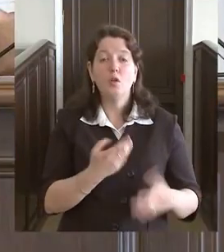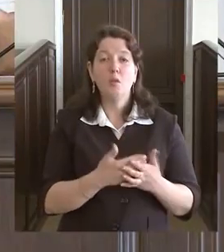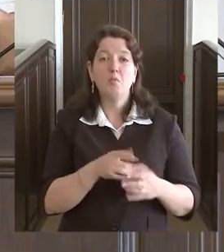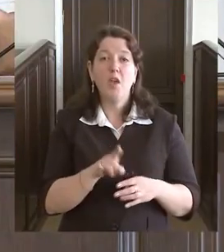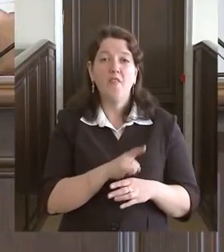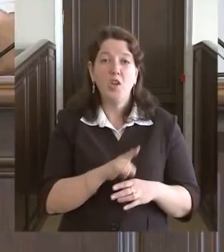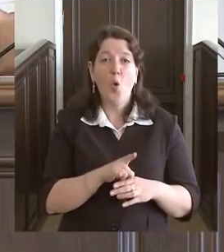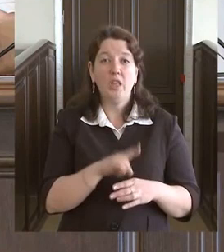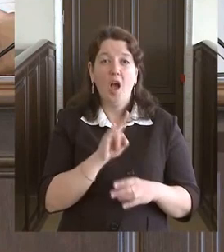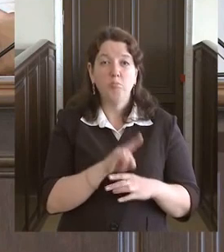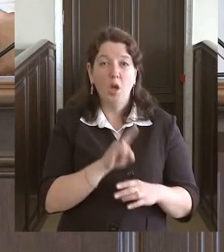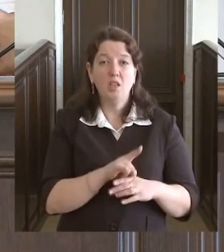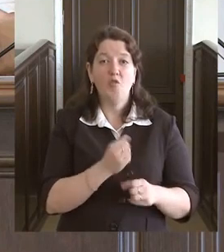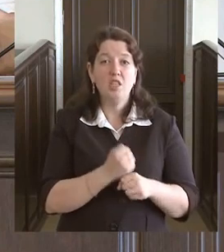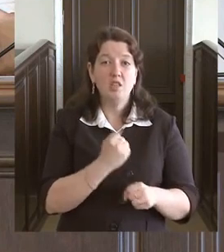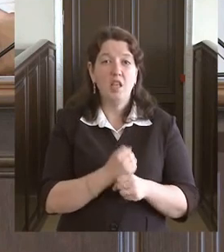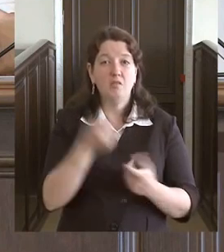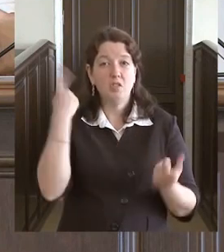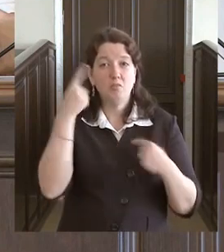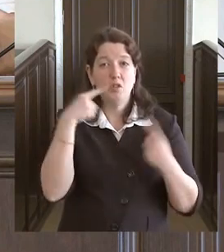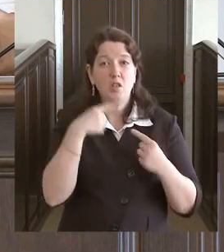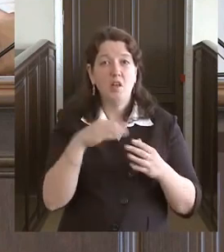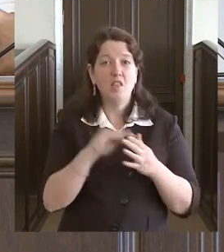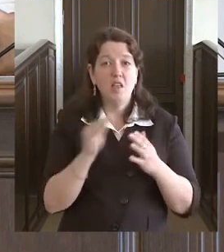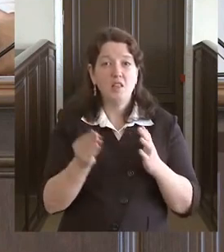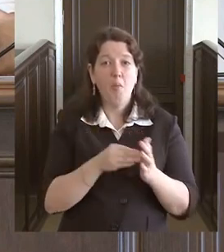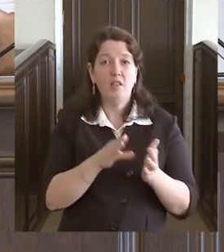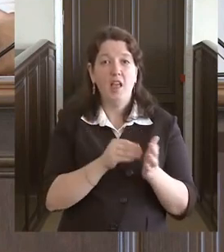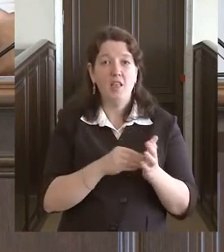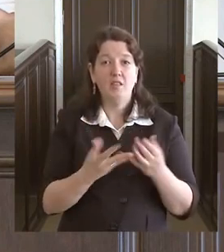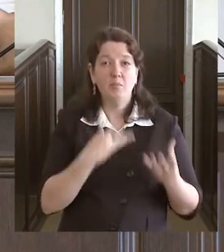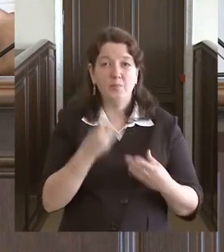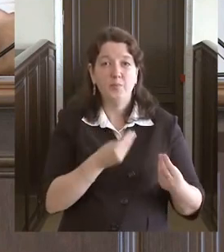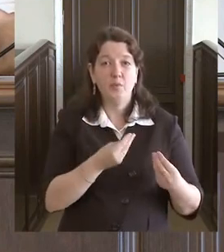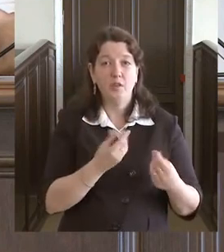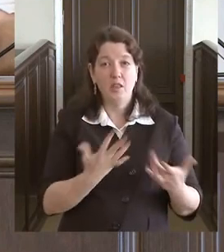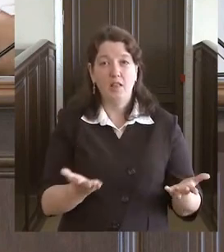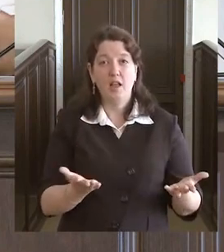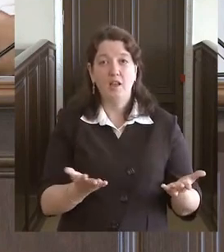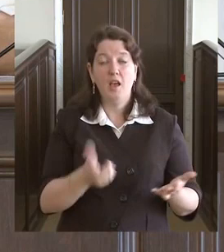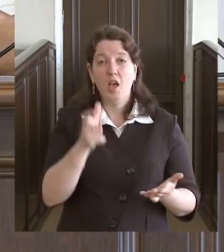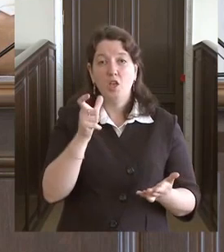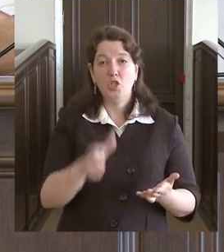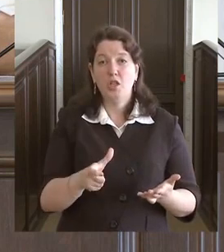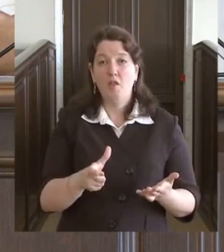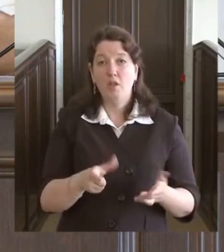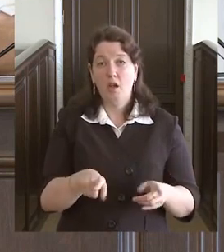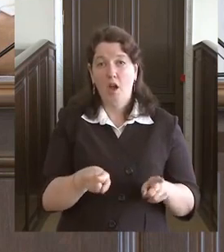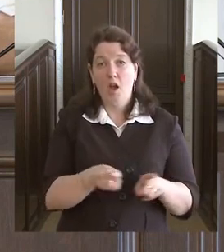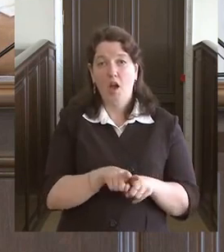врет не делает сочиняет приписывает я говорю и это оцениваю